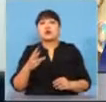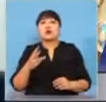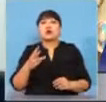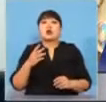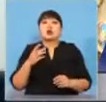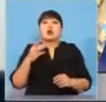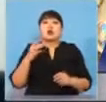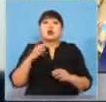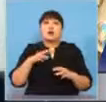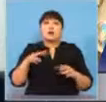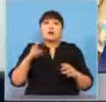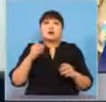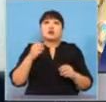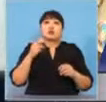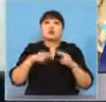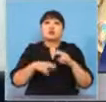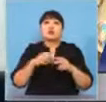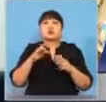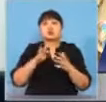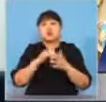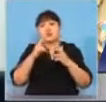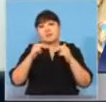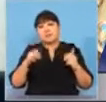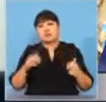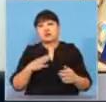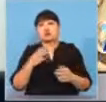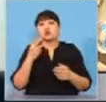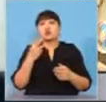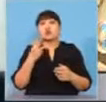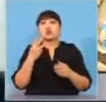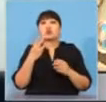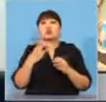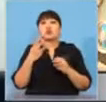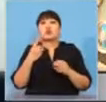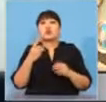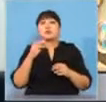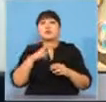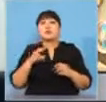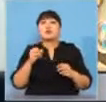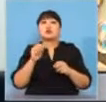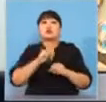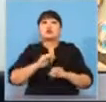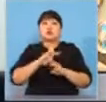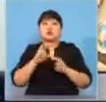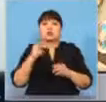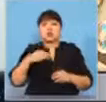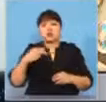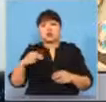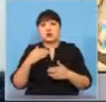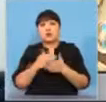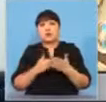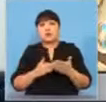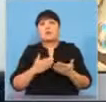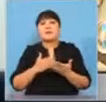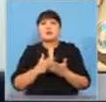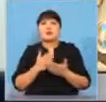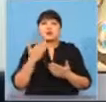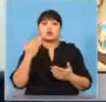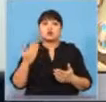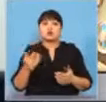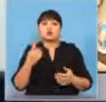192 миллион тенге құрылыс сәулет және қала құрылыс басқармасына, 331 миллион тенге жұмыспен қамту 20-20 жол картасы бағдарламасы